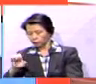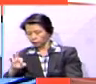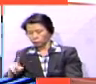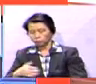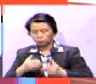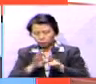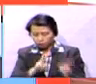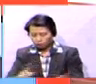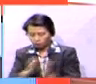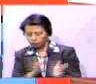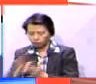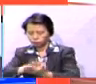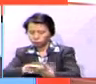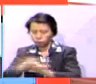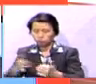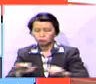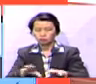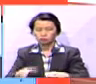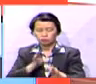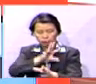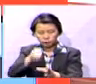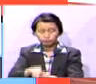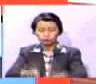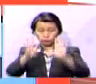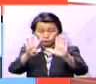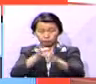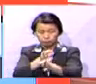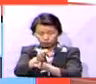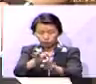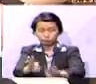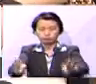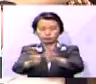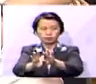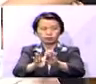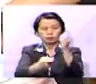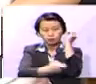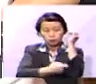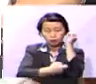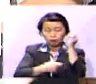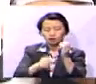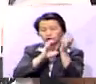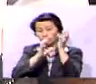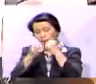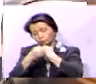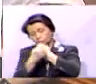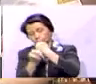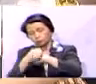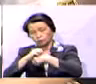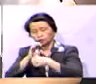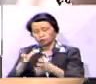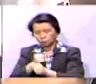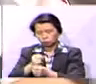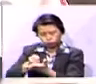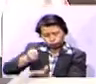jangka panjang meliputi 9 bidang utama. Jelasnya, selain hasil getah dan sawit, Felcra akan mengembangkan pendapatan menerusi